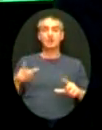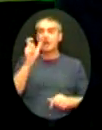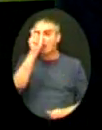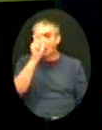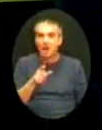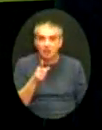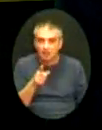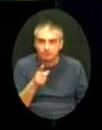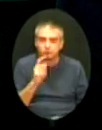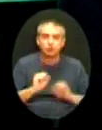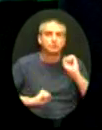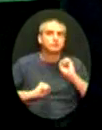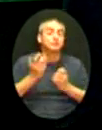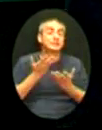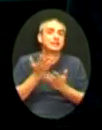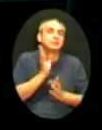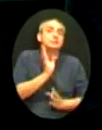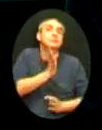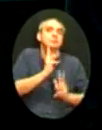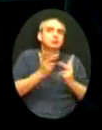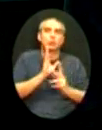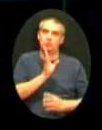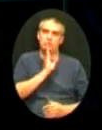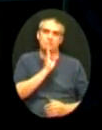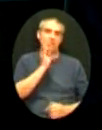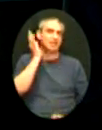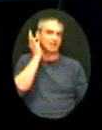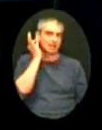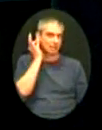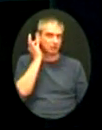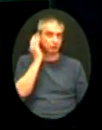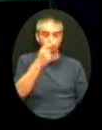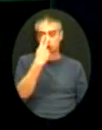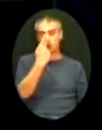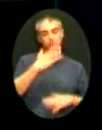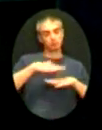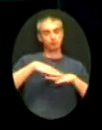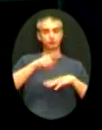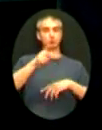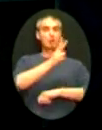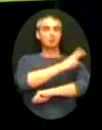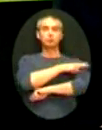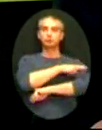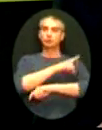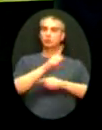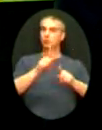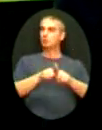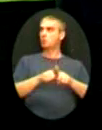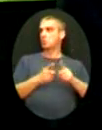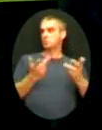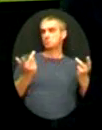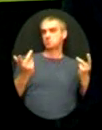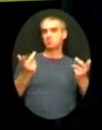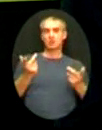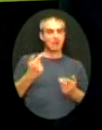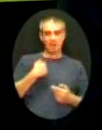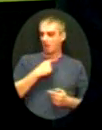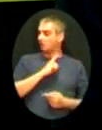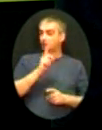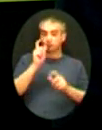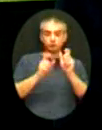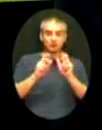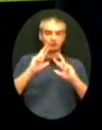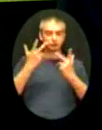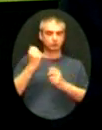אדם שמתייחס באופן מאוד בעייתי לנשים, שרואה את התפקיד שלו במשטרה בצורה שפשוט אסור לנו שאישי